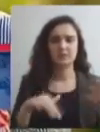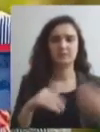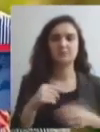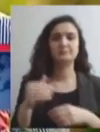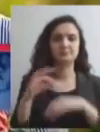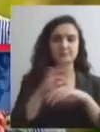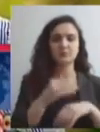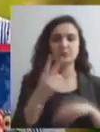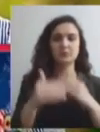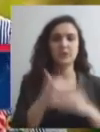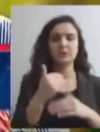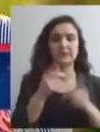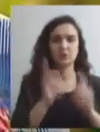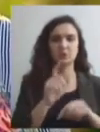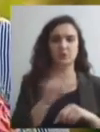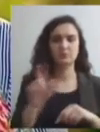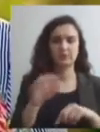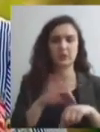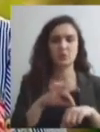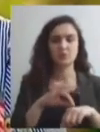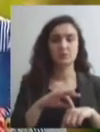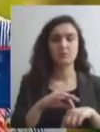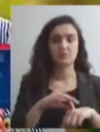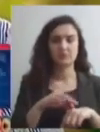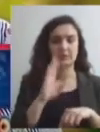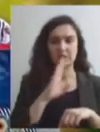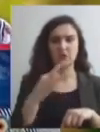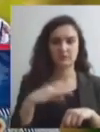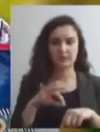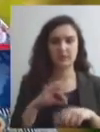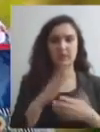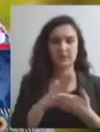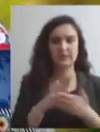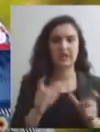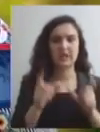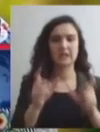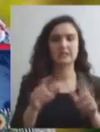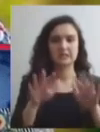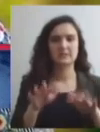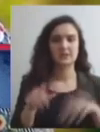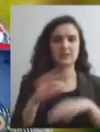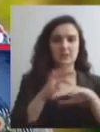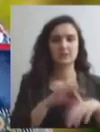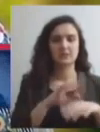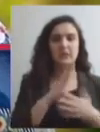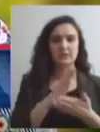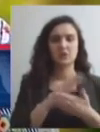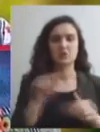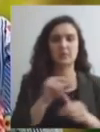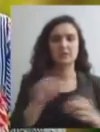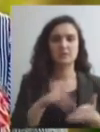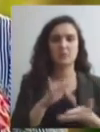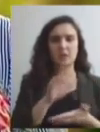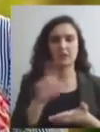2 ახალი დადასტურებული დიაგნოზით პაციენტი, დედაშვილი, არის საკარანტინო სივრციდან, არიან სომხეთის